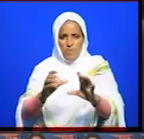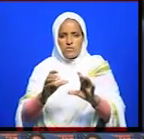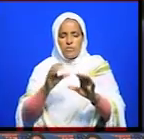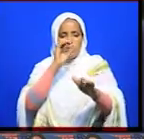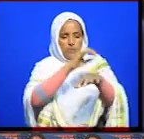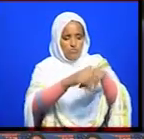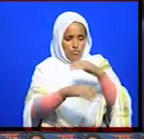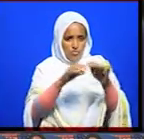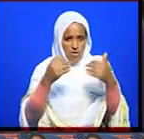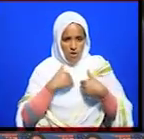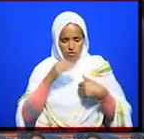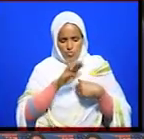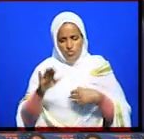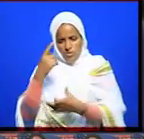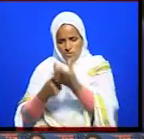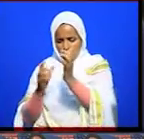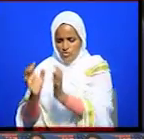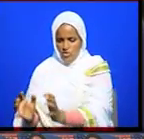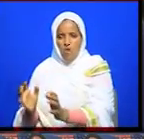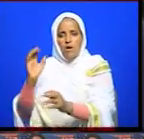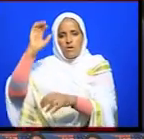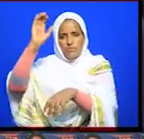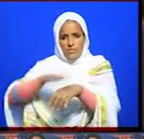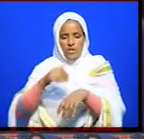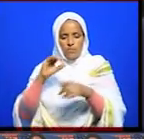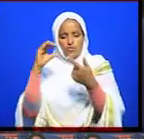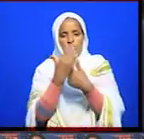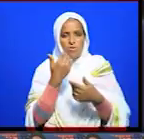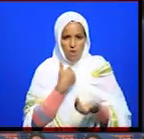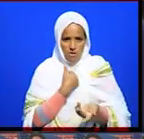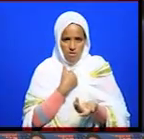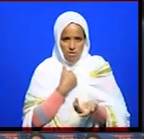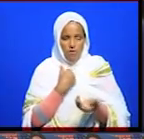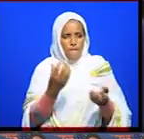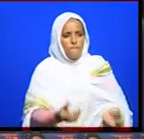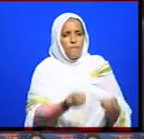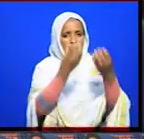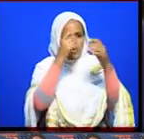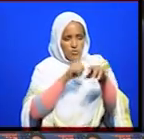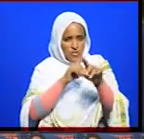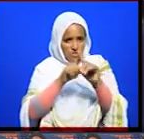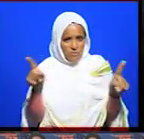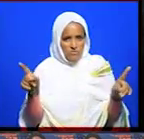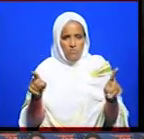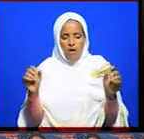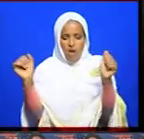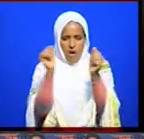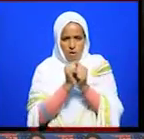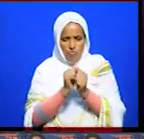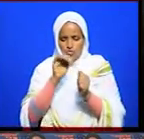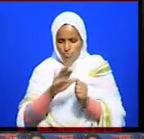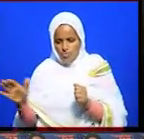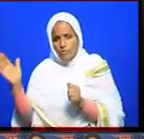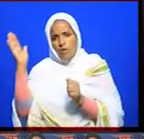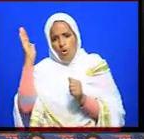እንዴት መሄድ እንደሚገባቸው ለማስተማር እንዲመቸኝ ልጆችን ለብቻቸው የምጠራበት ሁኔታ አለ።